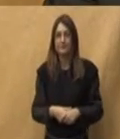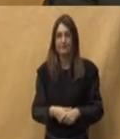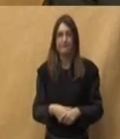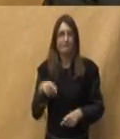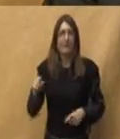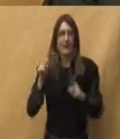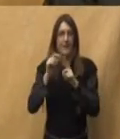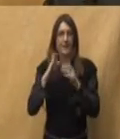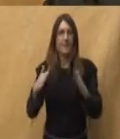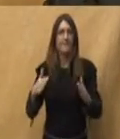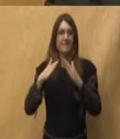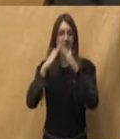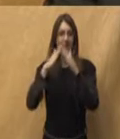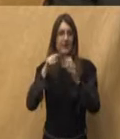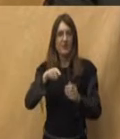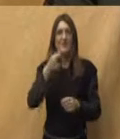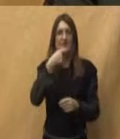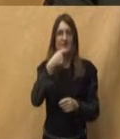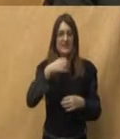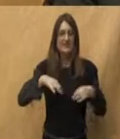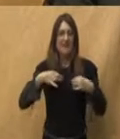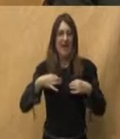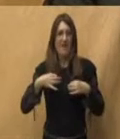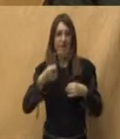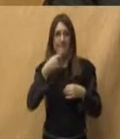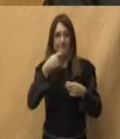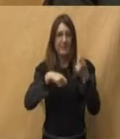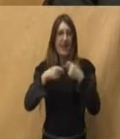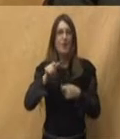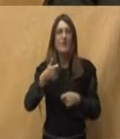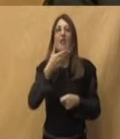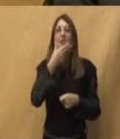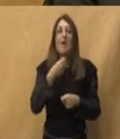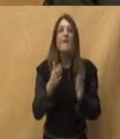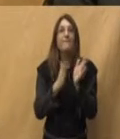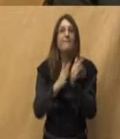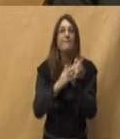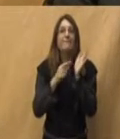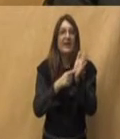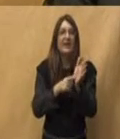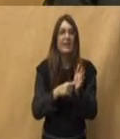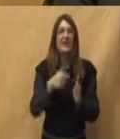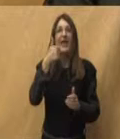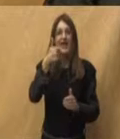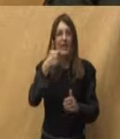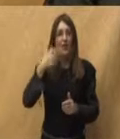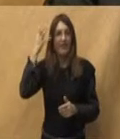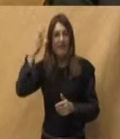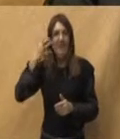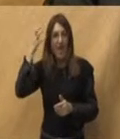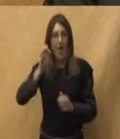Piramida zdrave prehrane, kako se zove, je lijepi primjer da je jedno teorija, a drugo